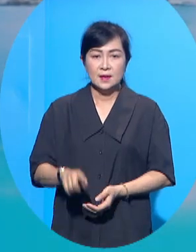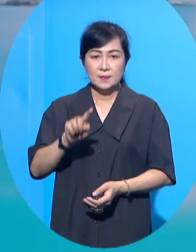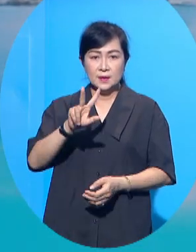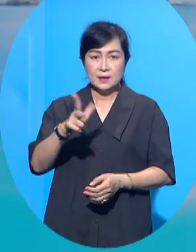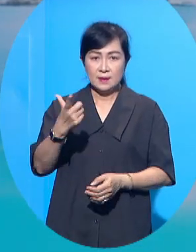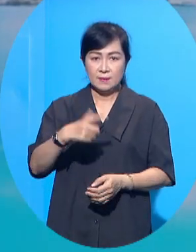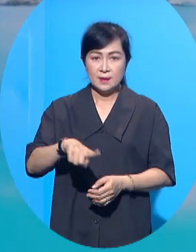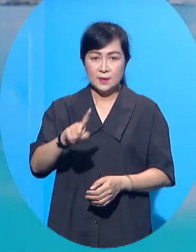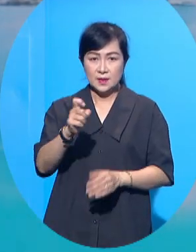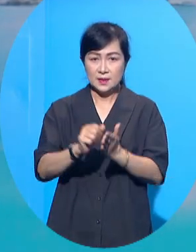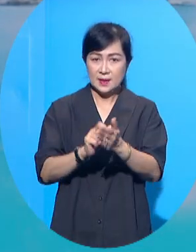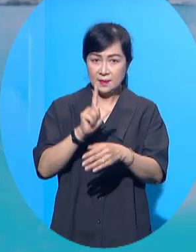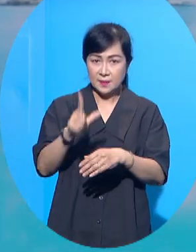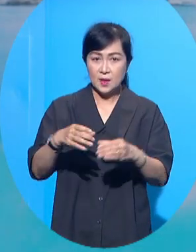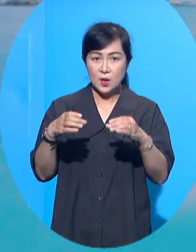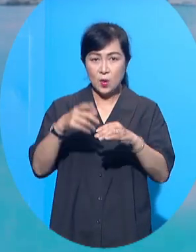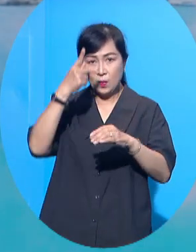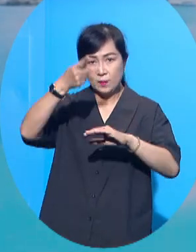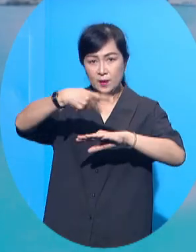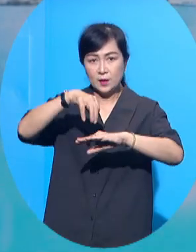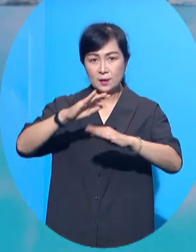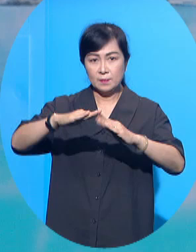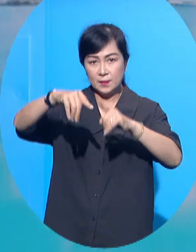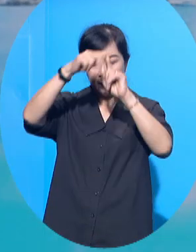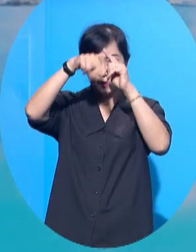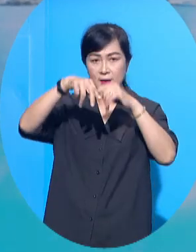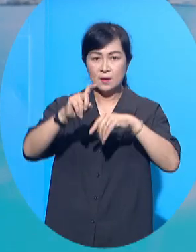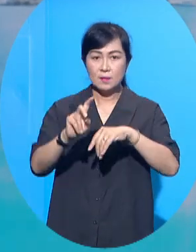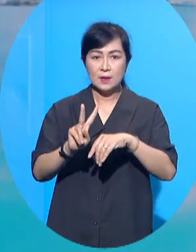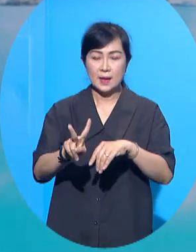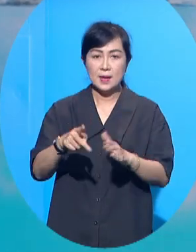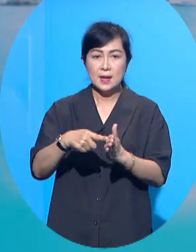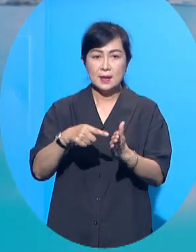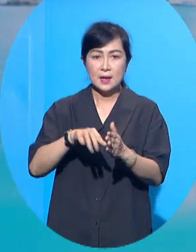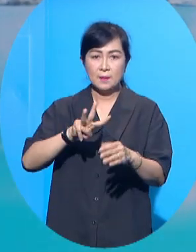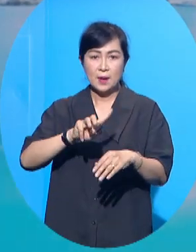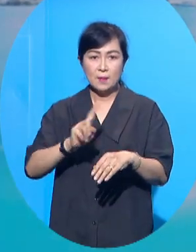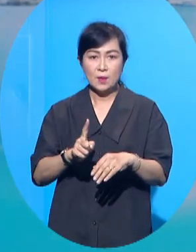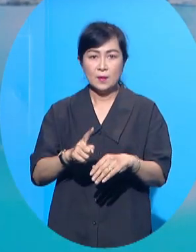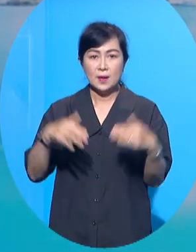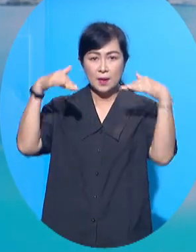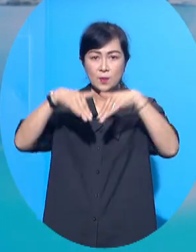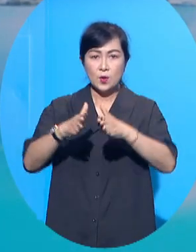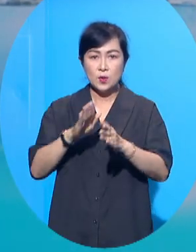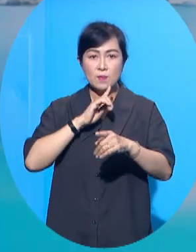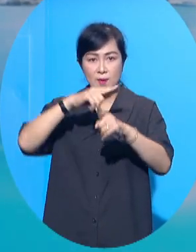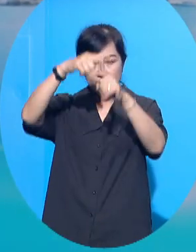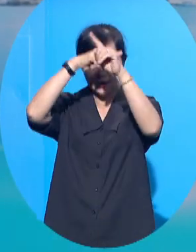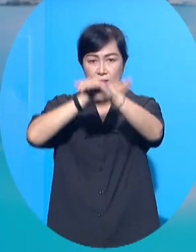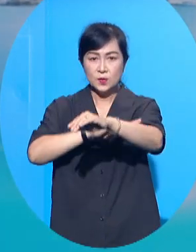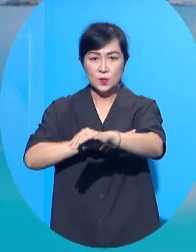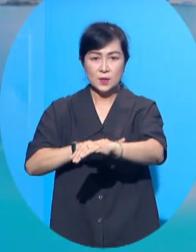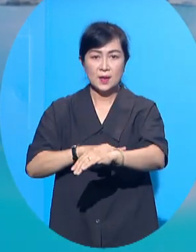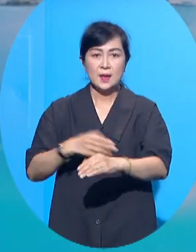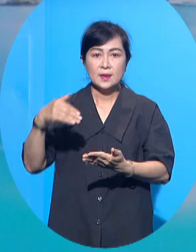Diễn ra trong hai ngày 18-19 tháng 7, Hội nghị Khoa học Kỹ thuật Bệnh viện Nhi đồng 2 lần thứ 31 đã quy tụ sự tham dự của nhiều y bác sĩ, chuyên gia đầu